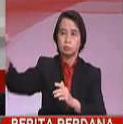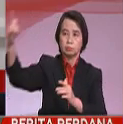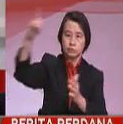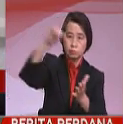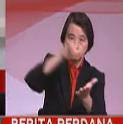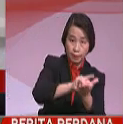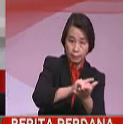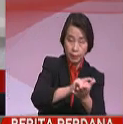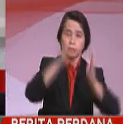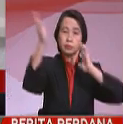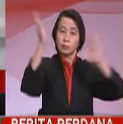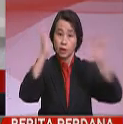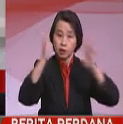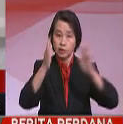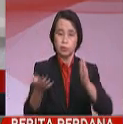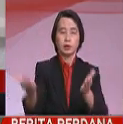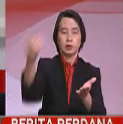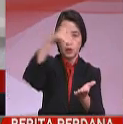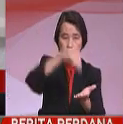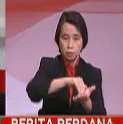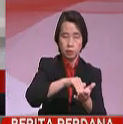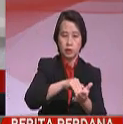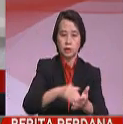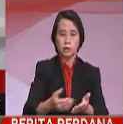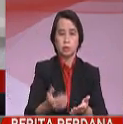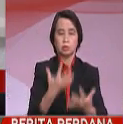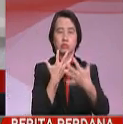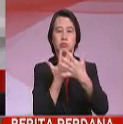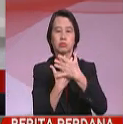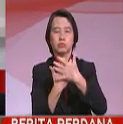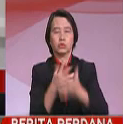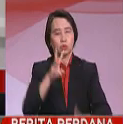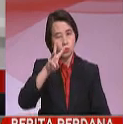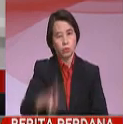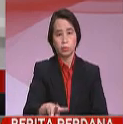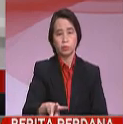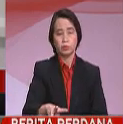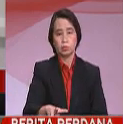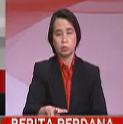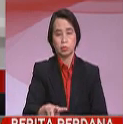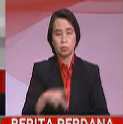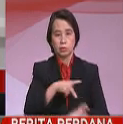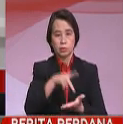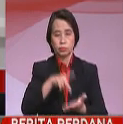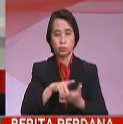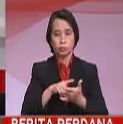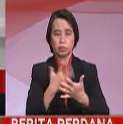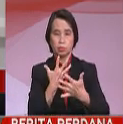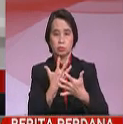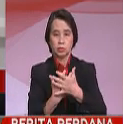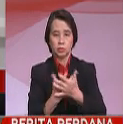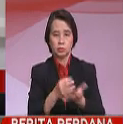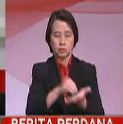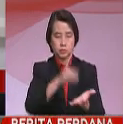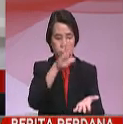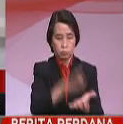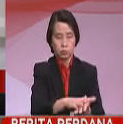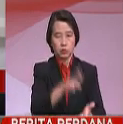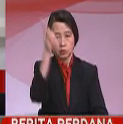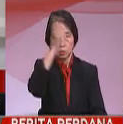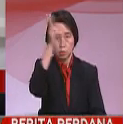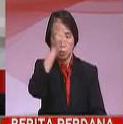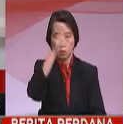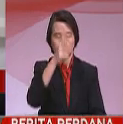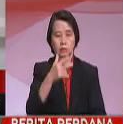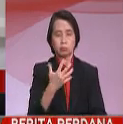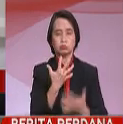masuk dan selepas itu perlu menjalani kuarantin wajib di pusat kuarantin yang diwartakan oleh kerajaan